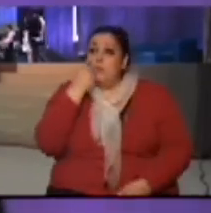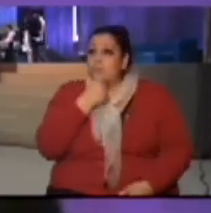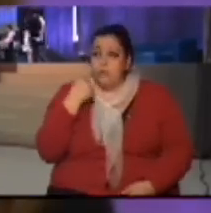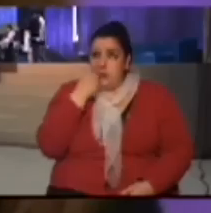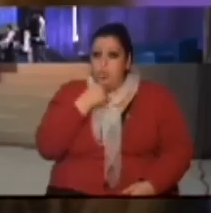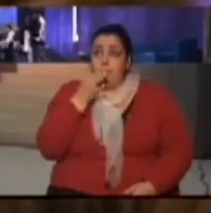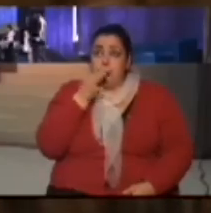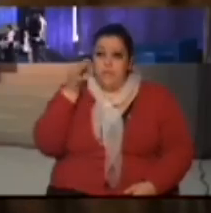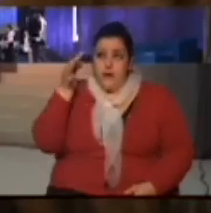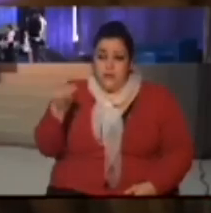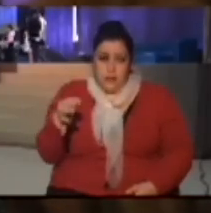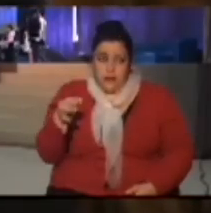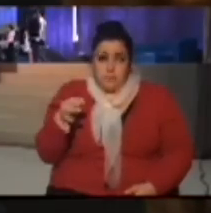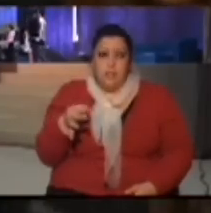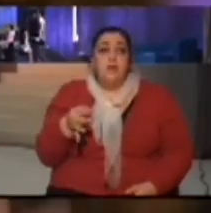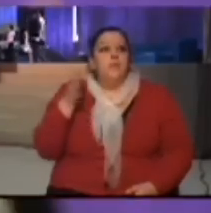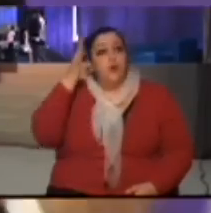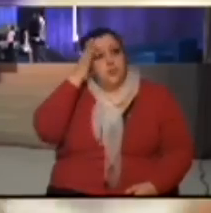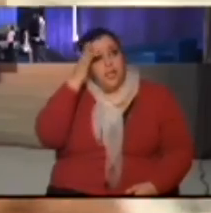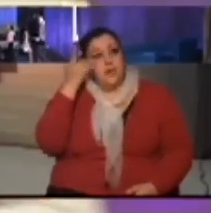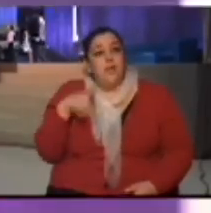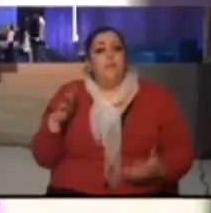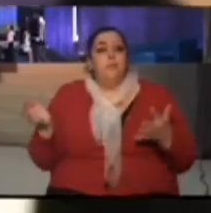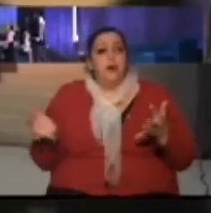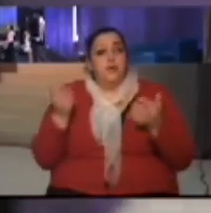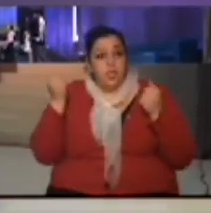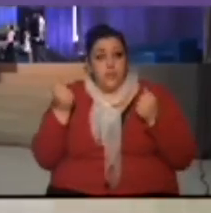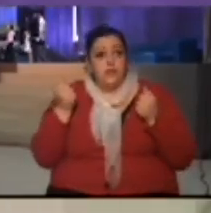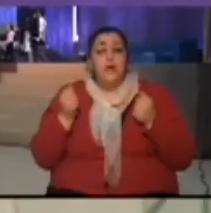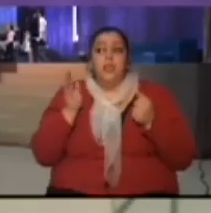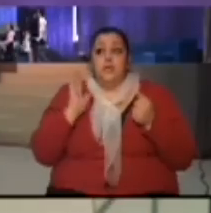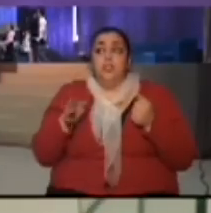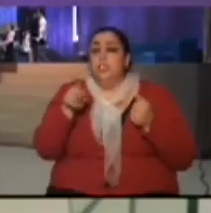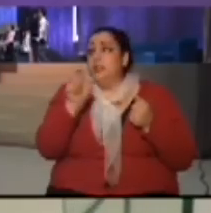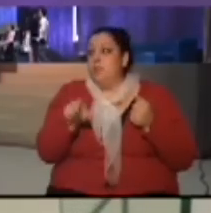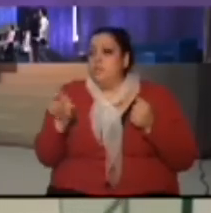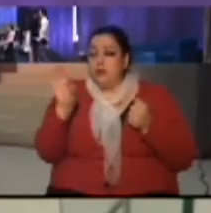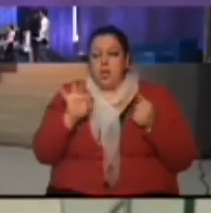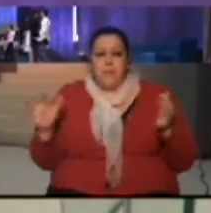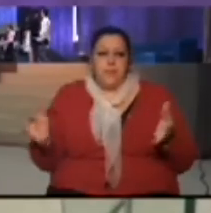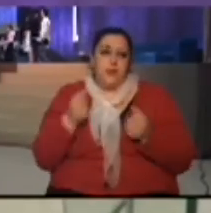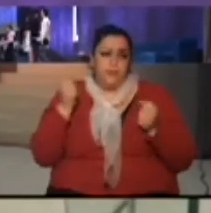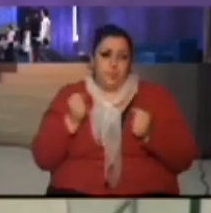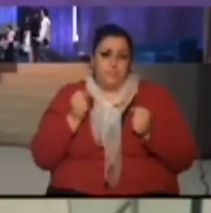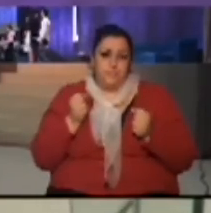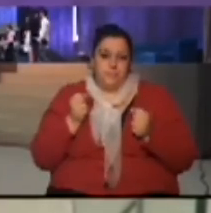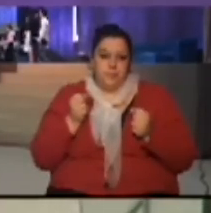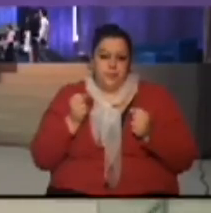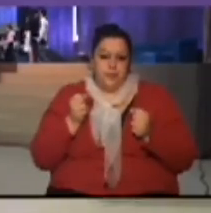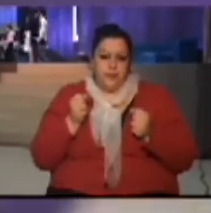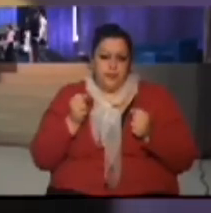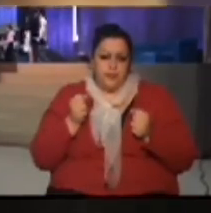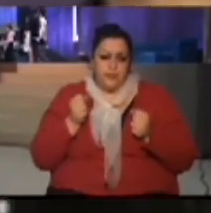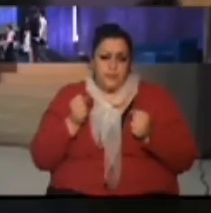կդավանեն Հիսուս Քրիստոսին որպես Տեր և Փրկիչ, կլինի այդ մարդկանց համար փրկություն։ Ես գիտեմ, որ դու փրկության համար ես եկել,